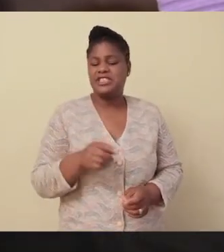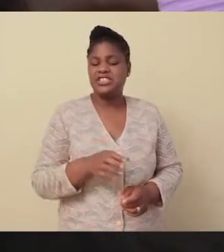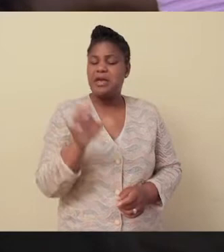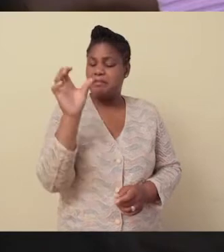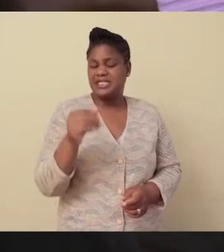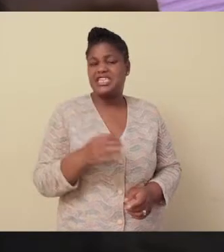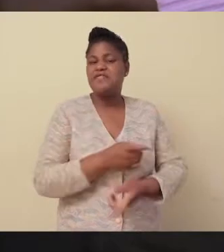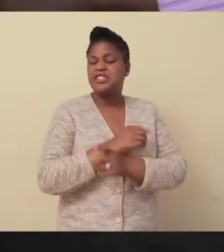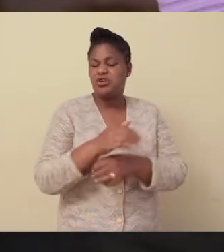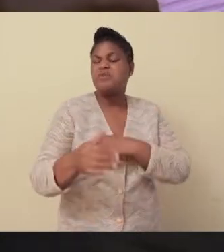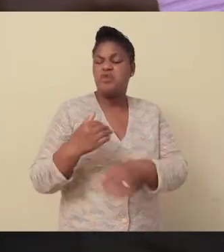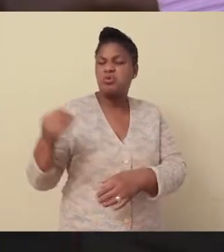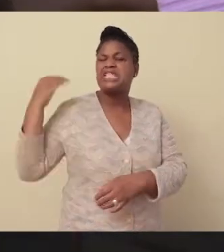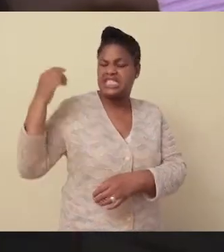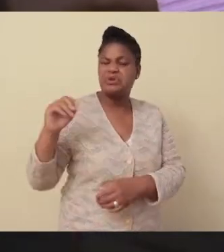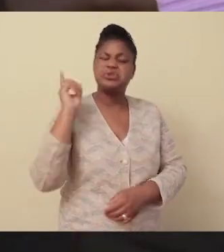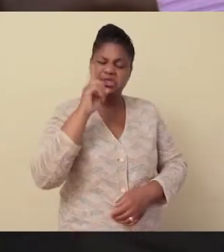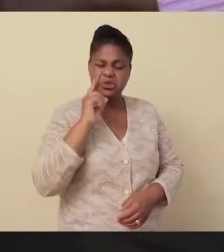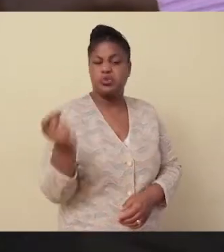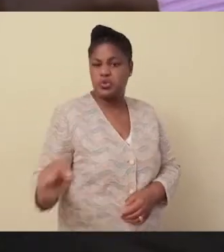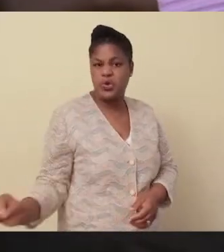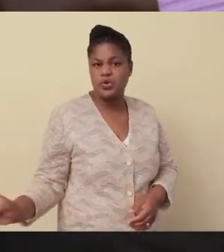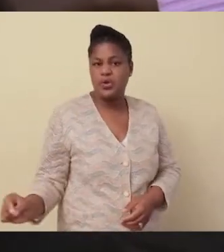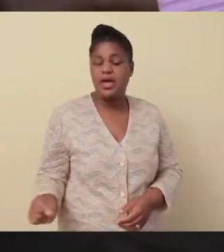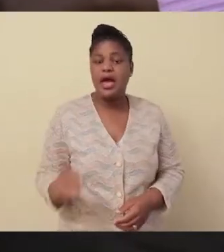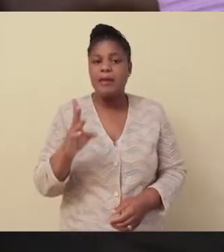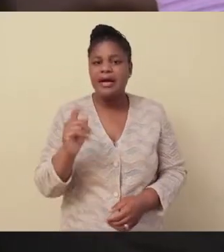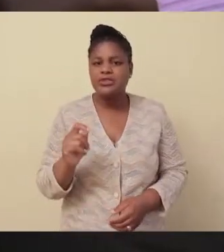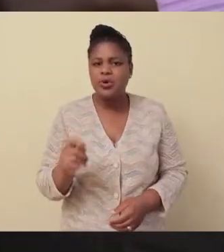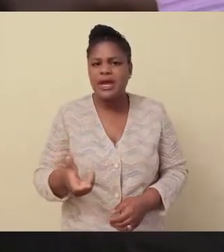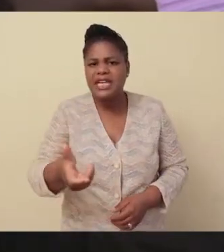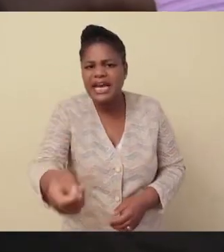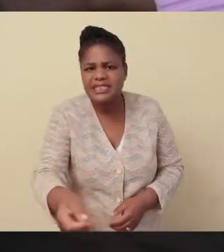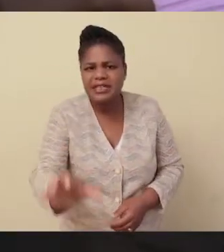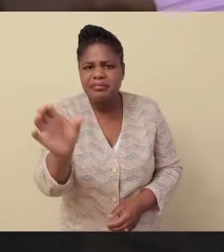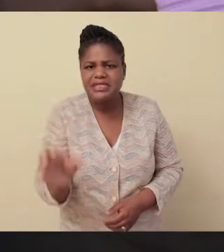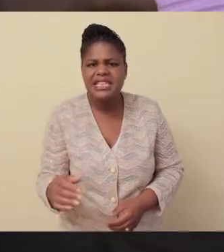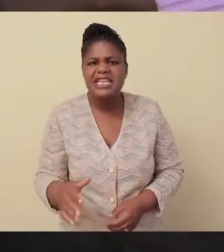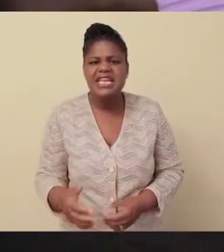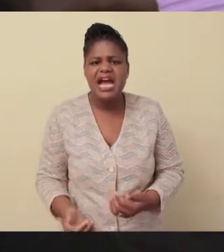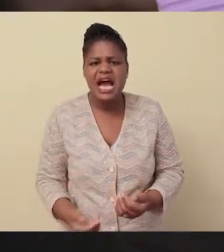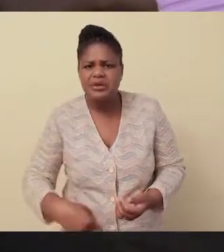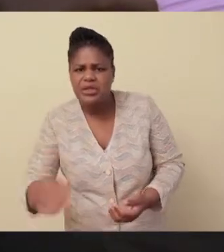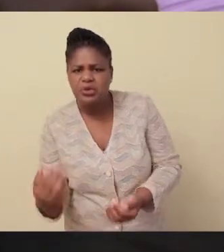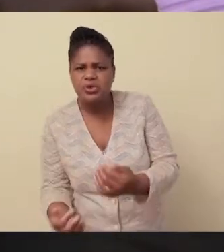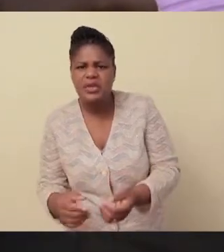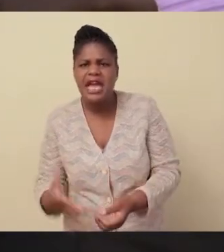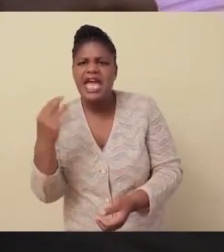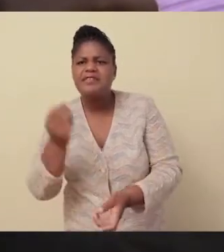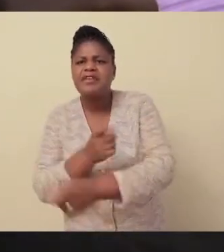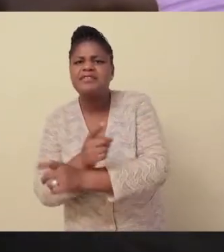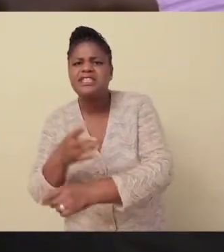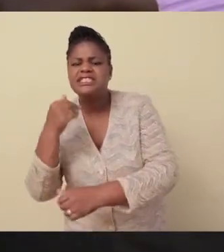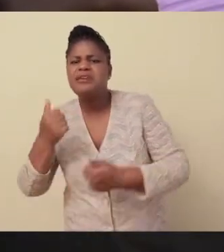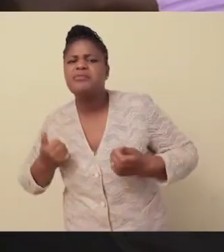yangu yekuchikoro. Kana kuti iwe ari kuchikoro ikoko. Ukamubvunza mwana ari kuenda kuchikoro ane shamwari dzake dzechikomana. Ukamubvunza